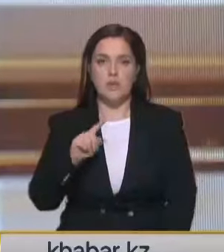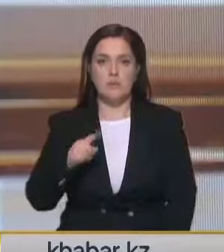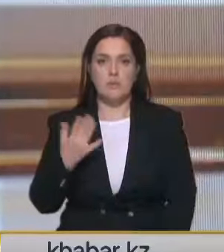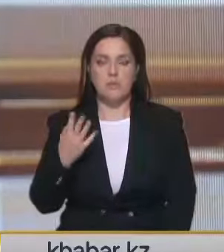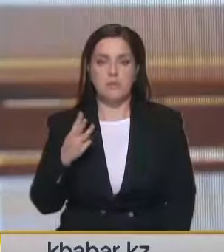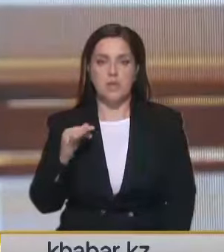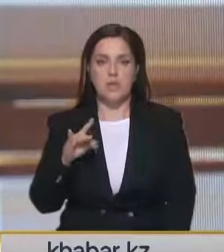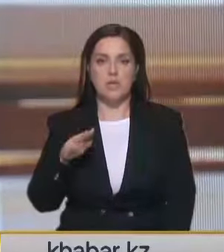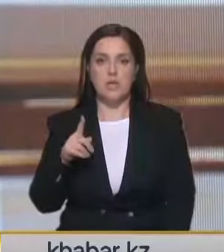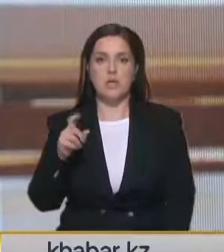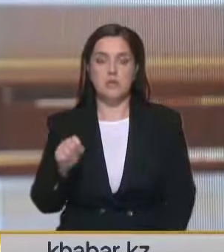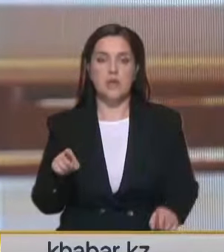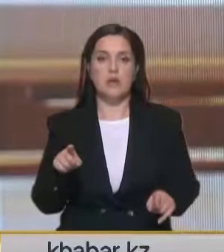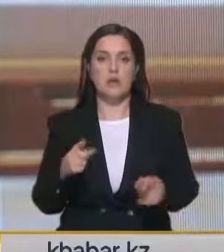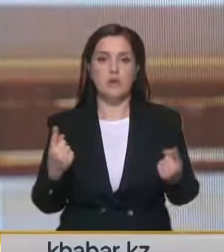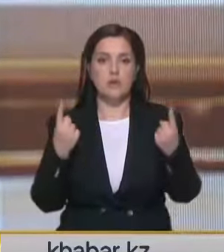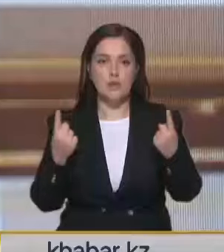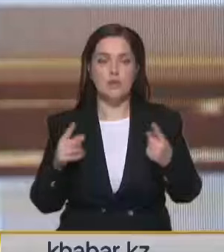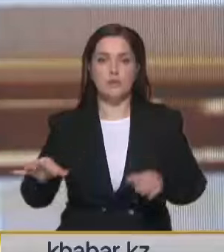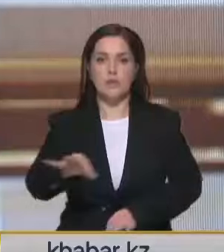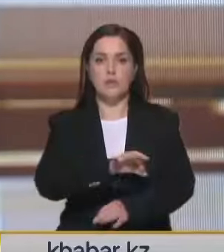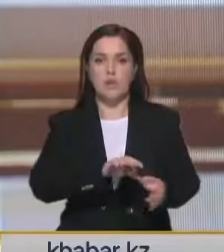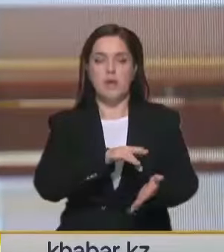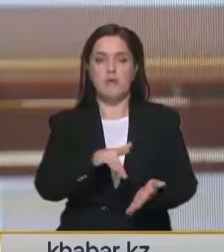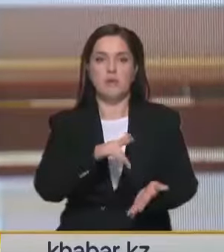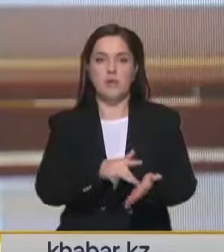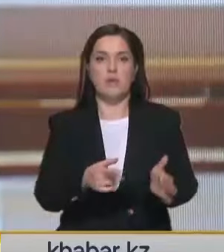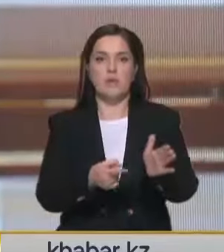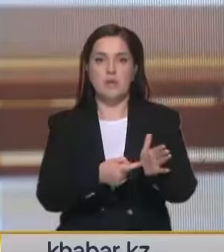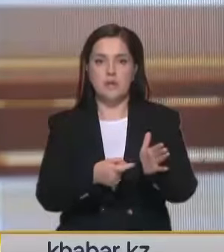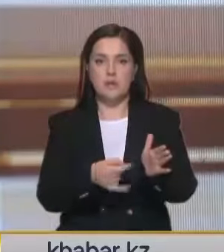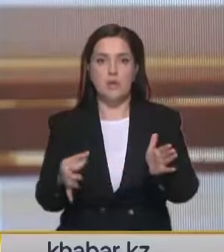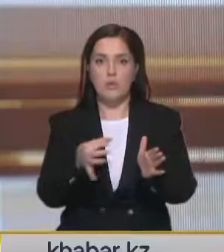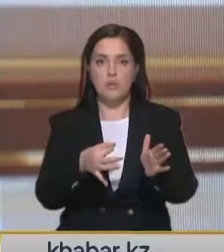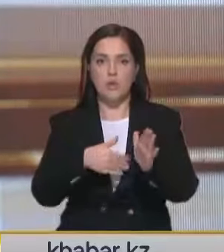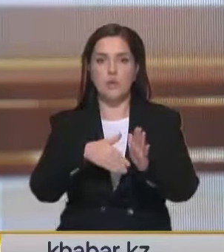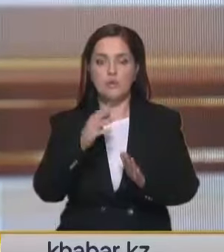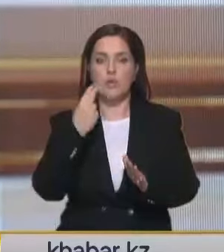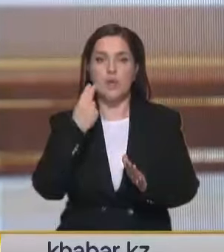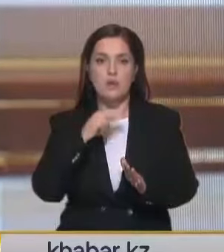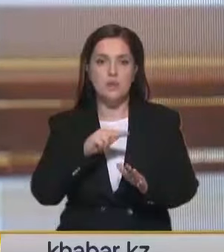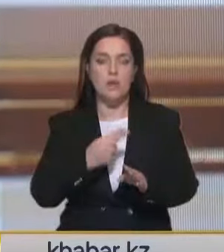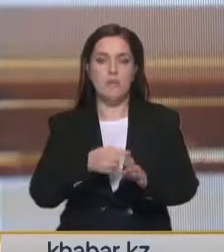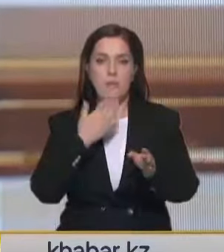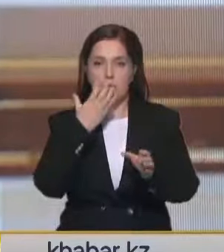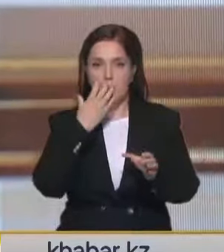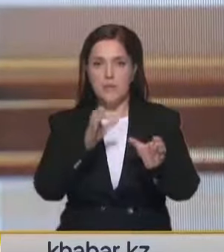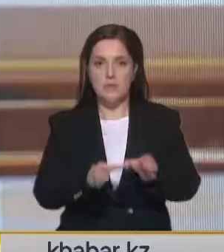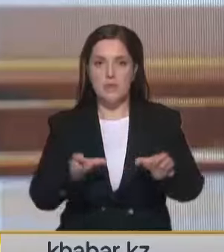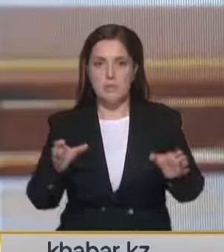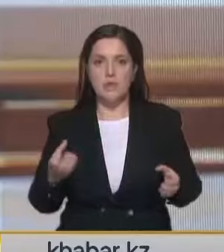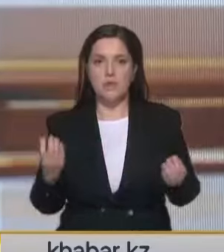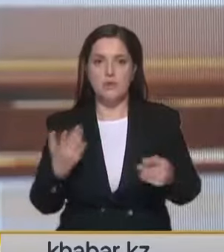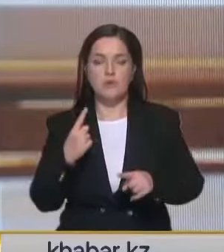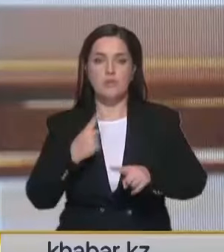31,5 миллиарда тенге. За счет таких масштабных проектов в городах Карагандинской области улучшит качество подаваемого тепла.